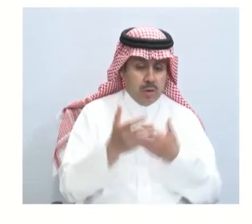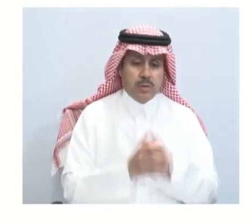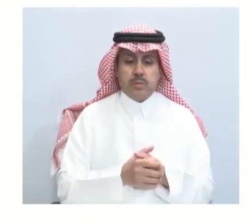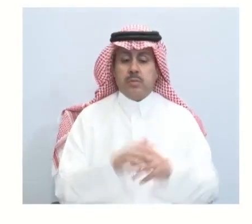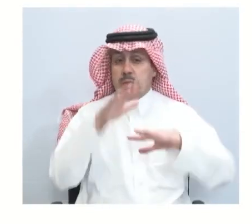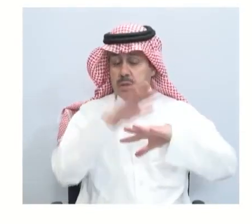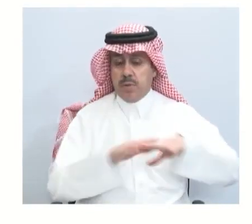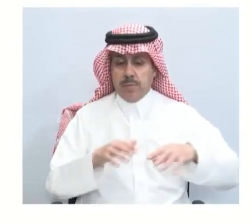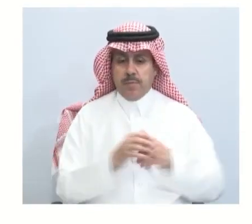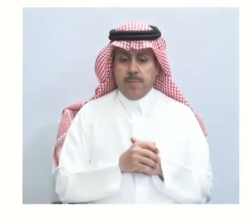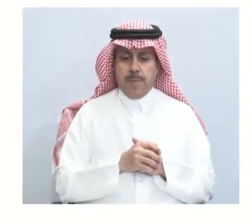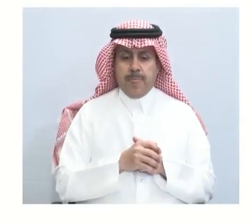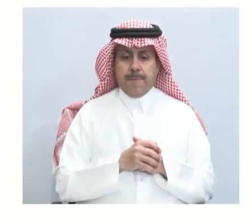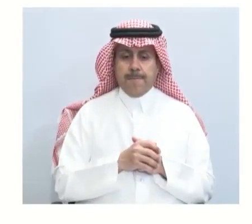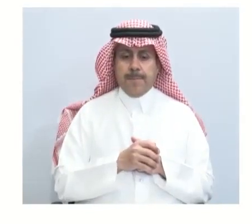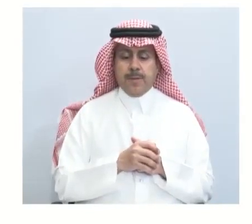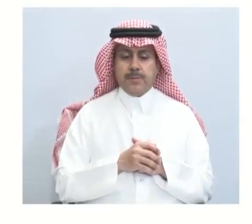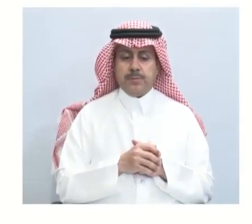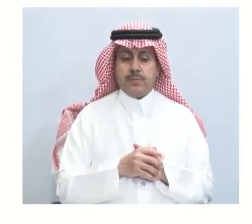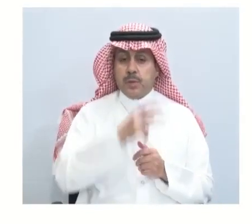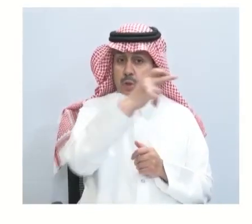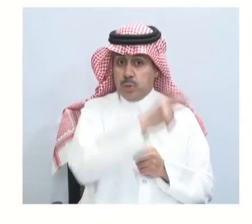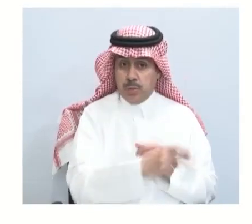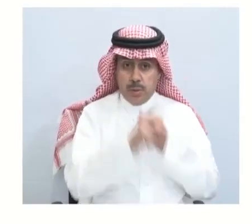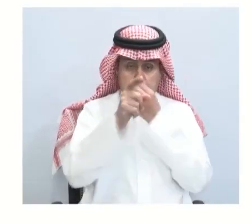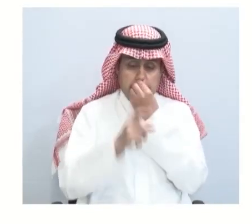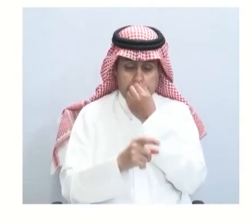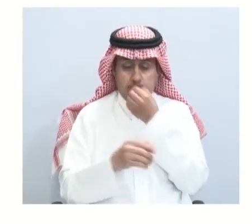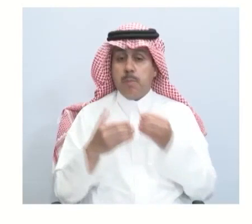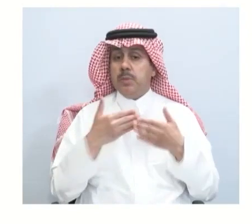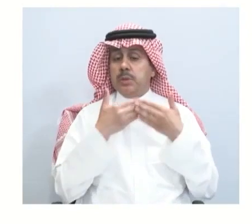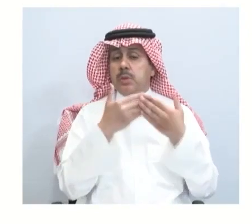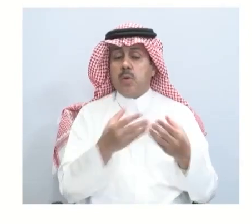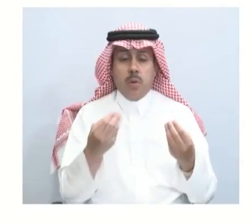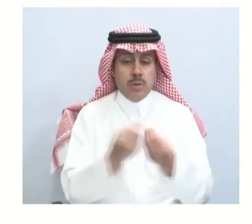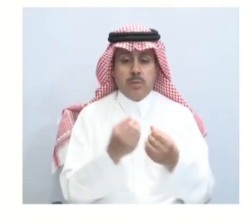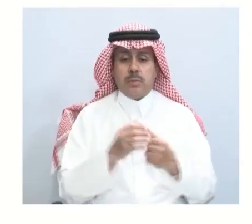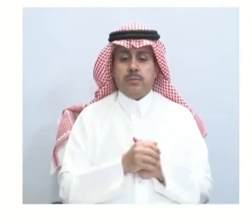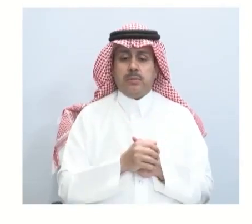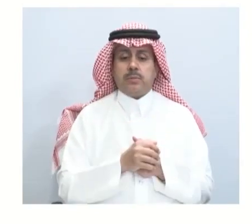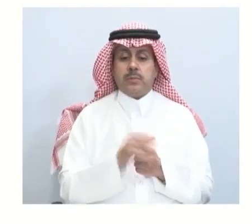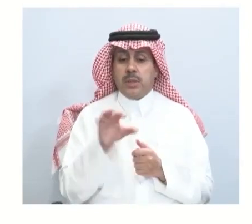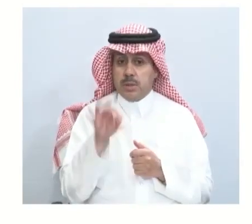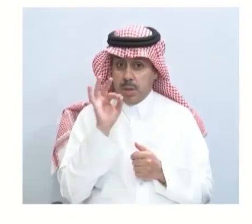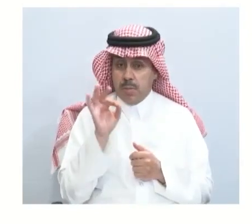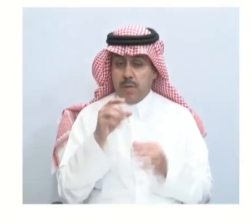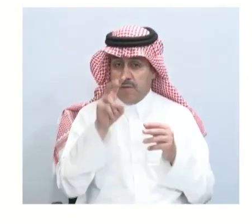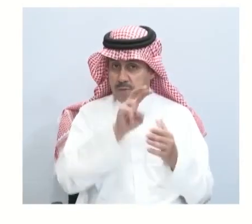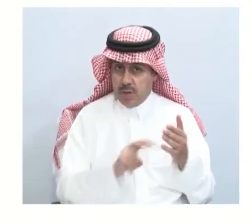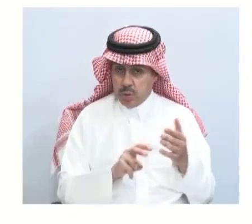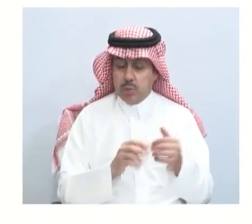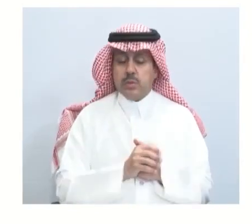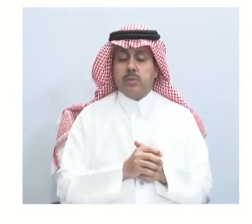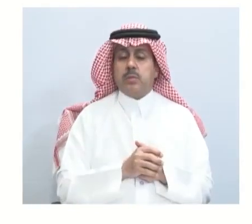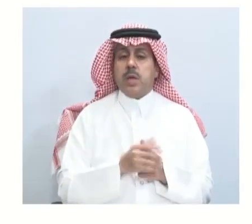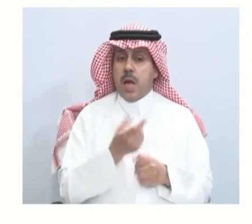نقاش واستنباط نترك الجواب اليكم بالتعاون مع مجموعتك نستنبط من هذه النصوص الشرعيه